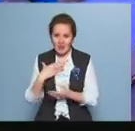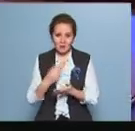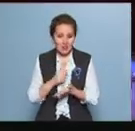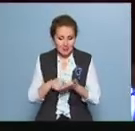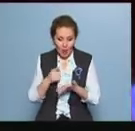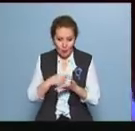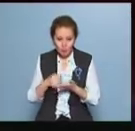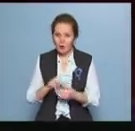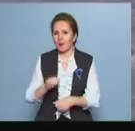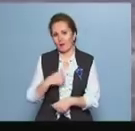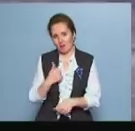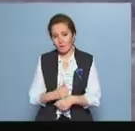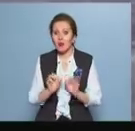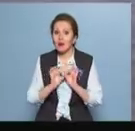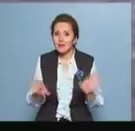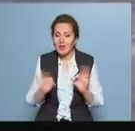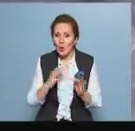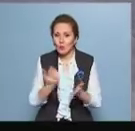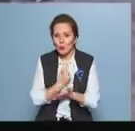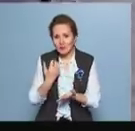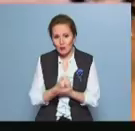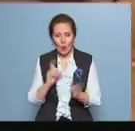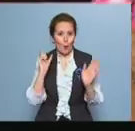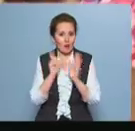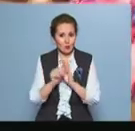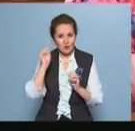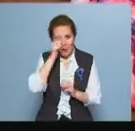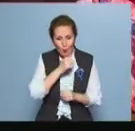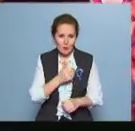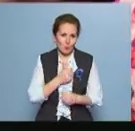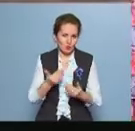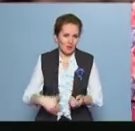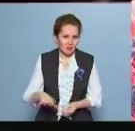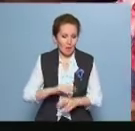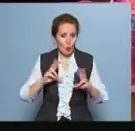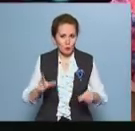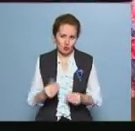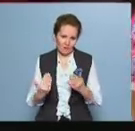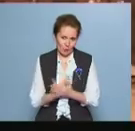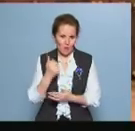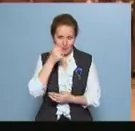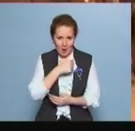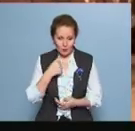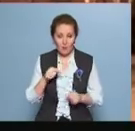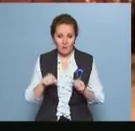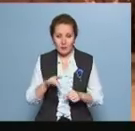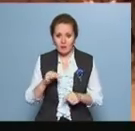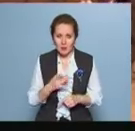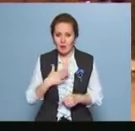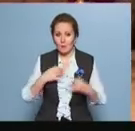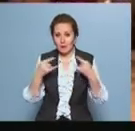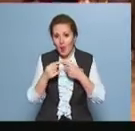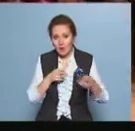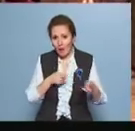соцсетях. Ну и главное – рассказать о достижениях уходящего года и пожелать всем удачи в новом. В этот раз на нашем телекатании тоже